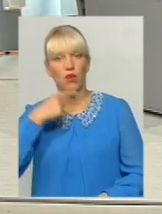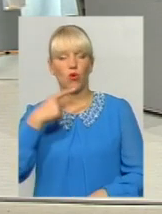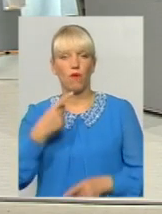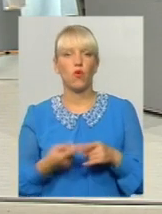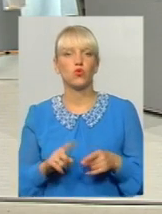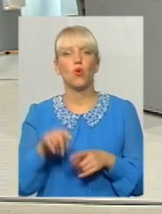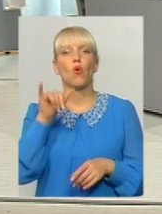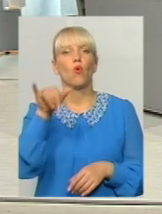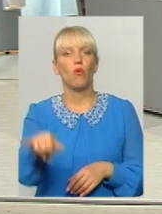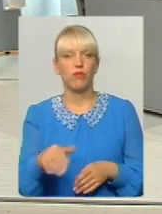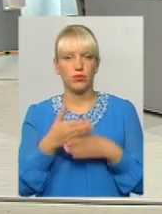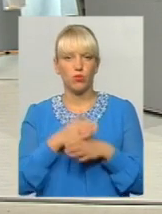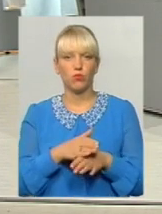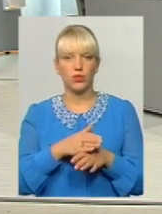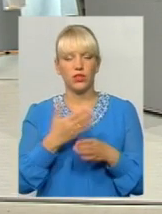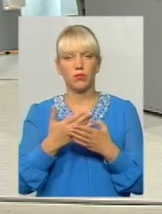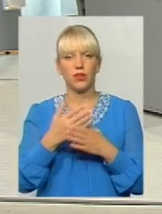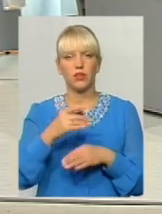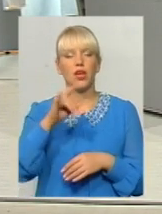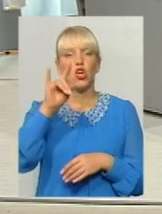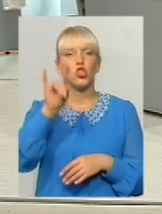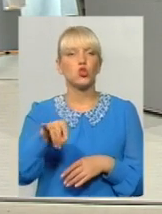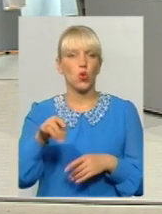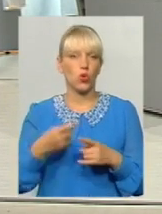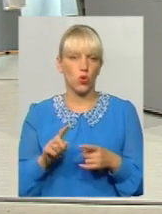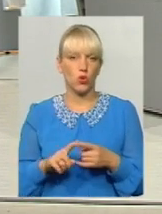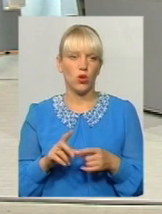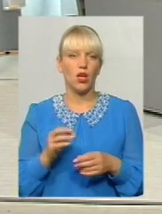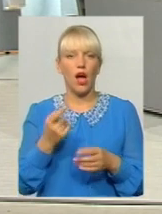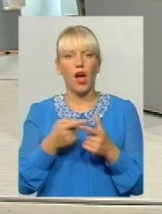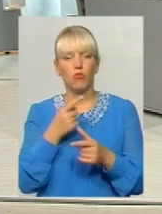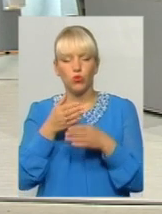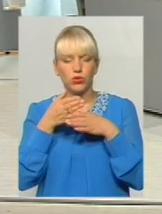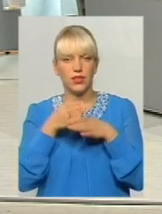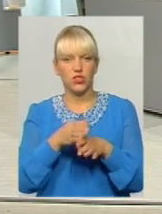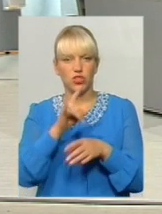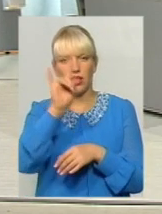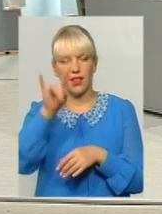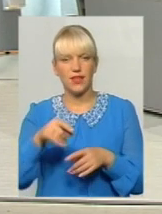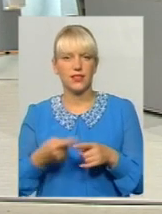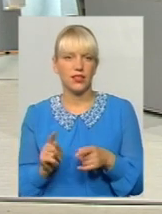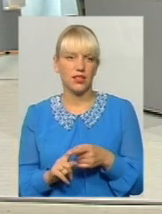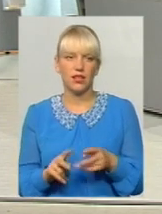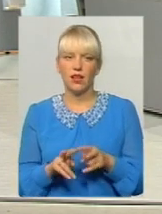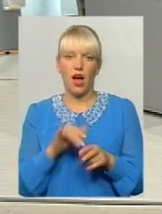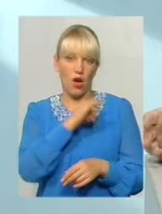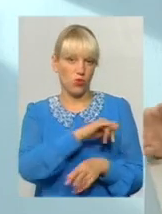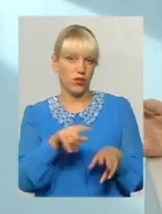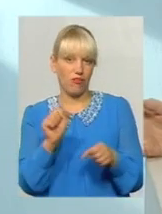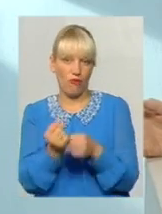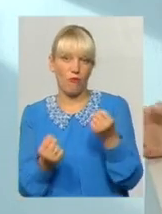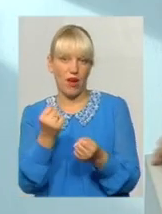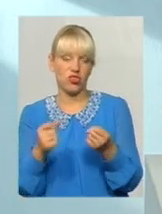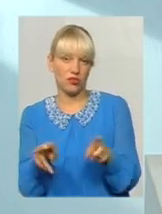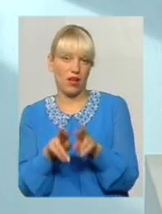їм, що у вас там побите скло переднє, чи там тріщина на стіклі, і виявляється, що в транспортному засобі патрульної поліції таке ж саме побите скло. Ну, тоді